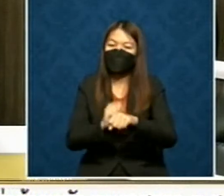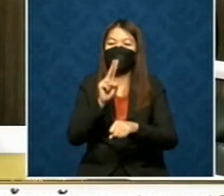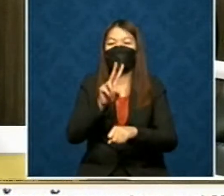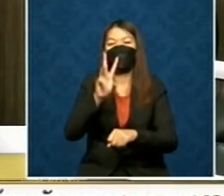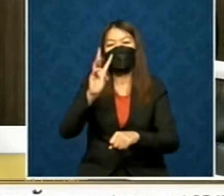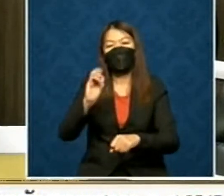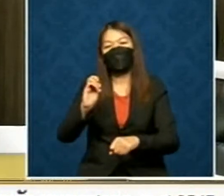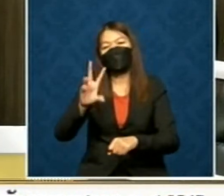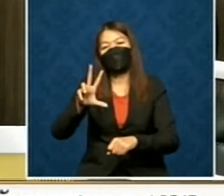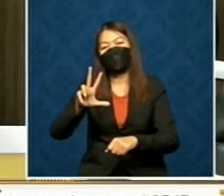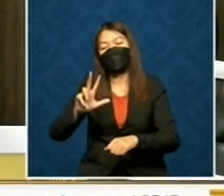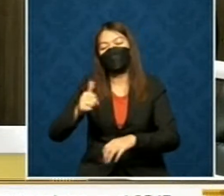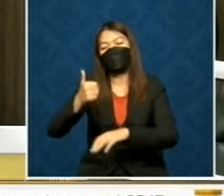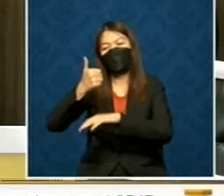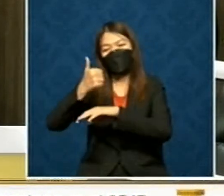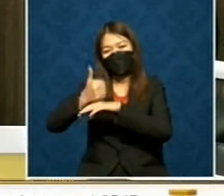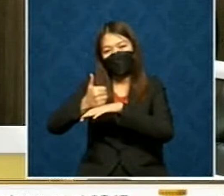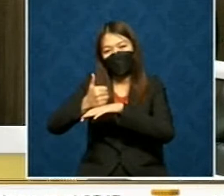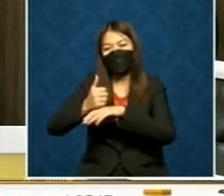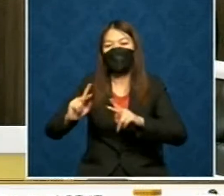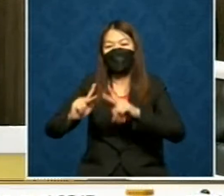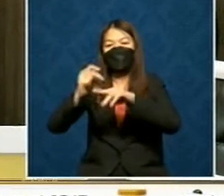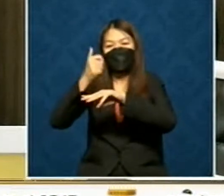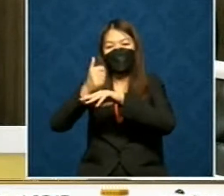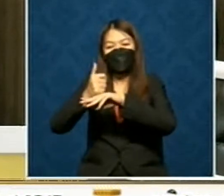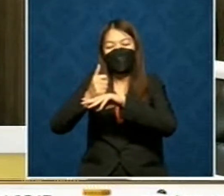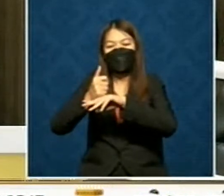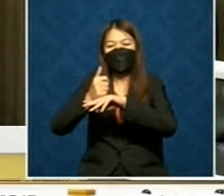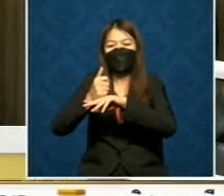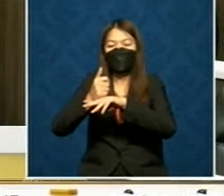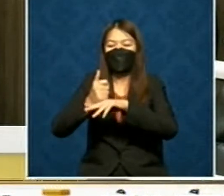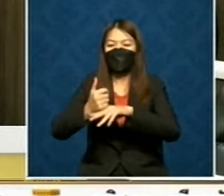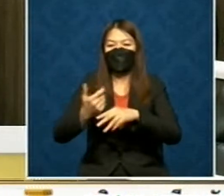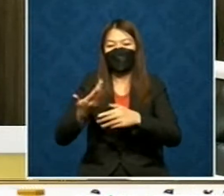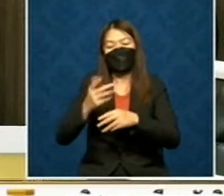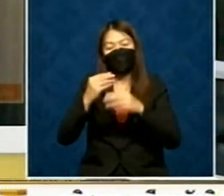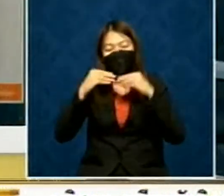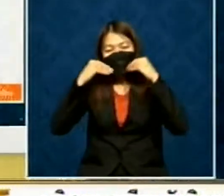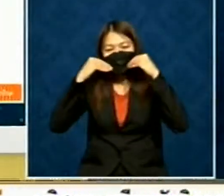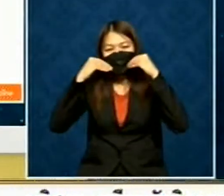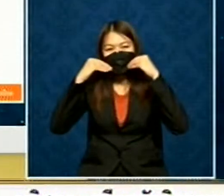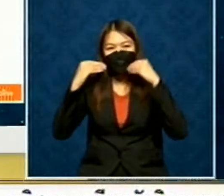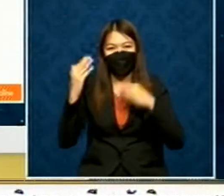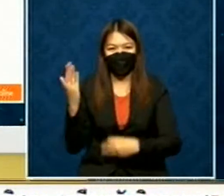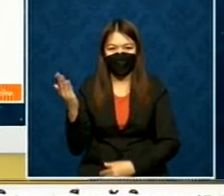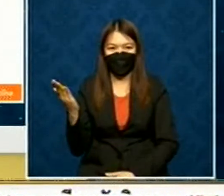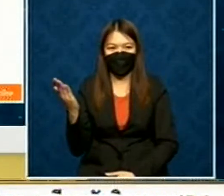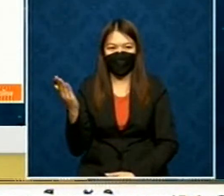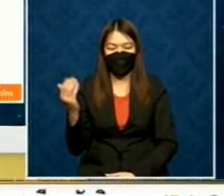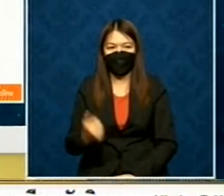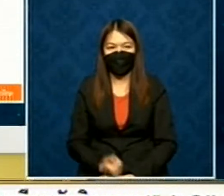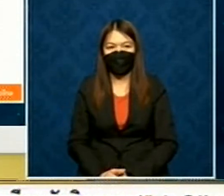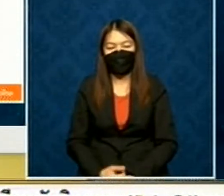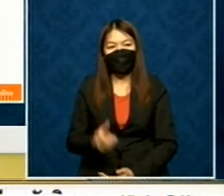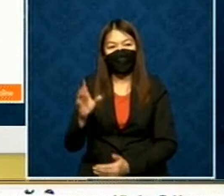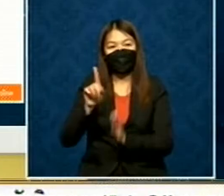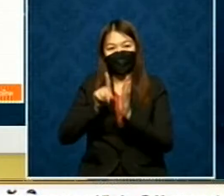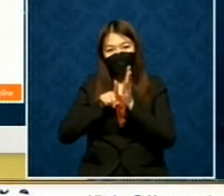มร่าการส่งออกโต 400% ขอสลครัท่านดูกราฟนกรู้